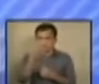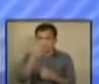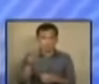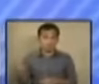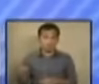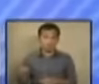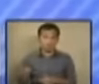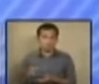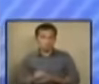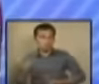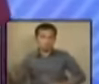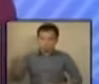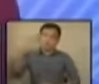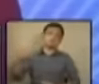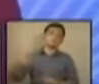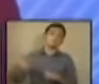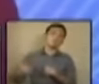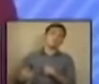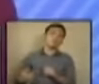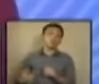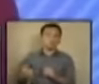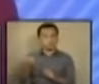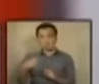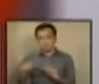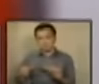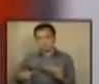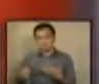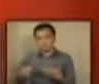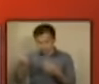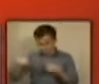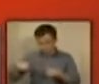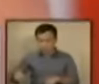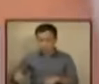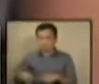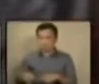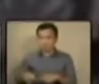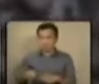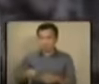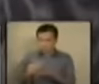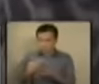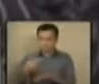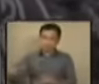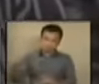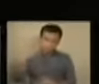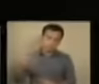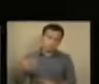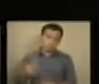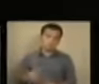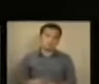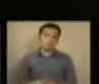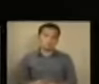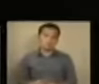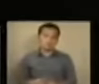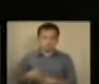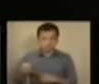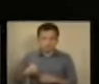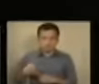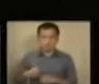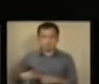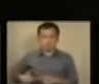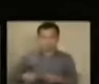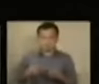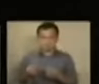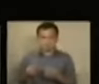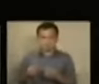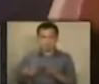akin, binabato niya po sa akin kahit saan po ako matamaan. Kahit po kanin, ibabato niya po sa ulo ko, sa mukha ko. At ginagawa niya kuminsan